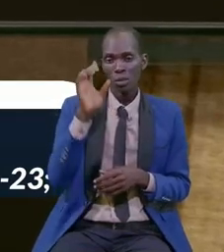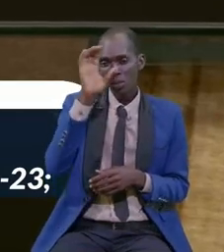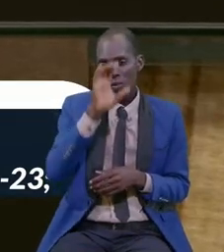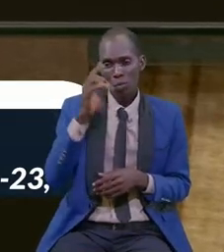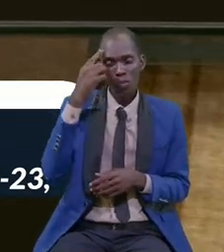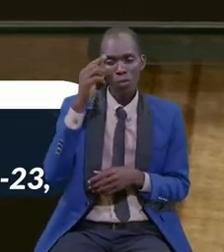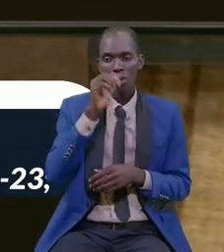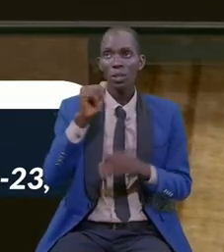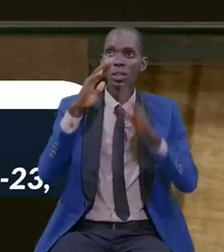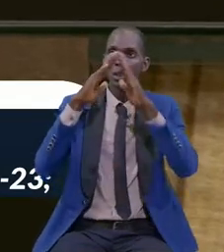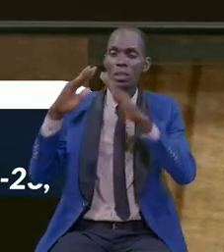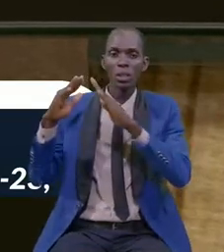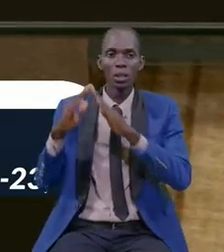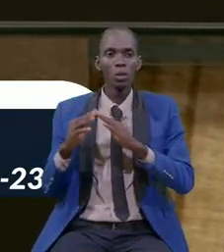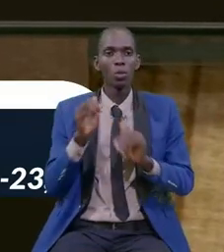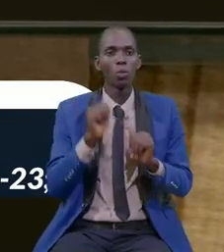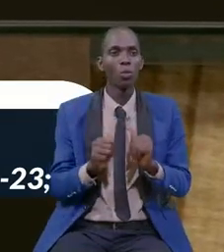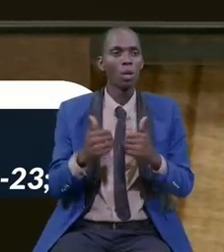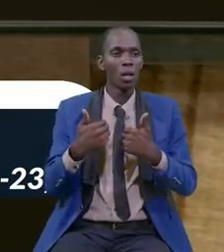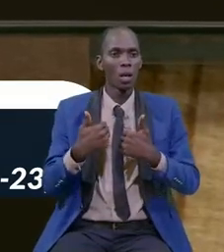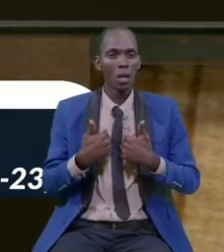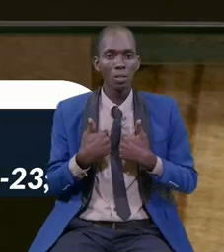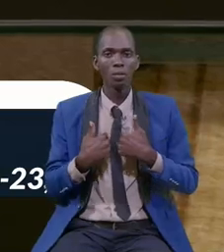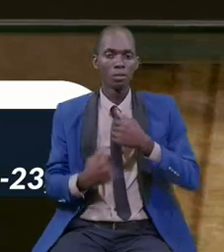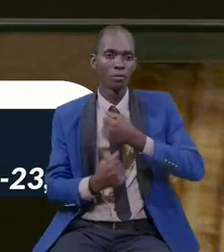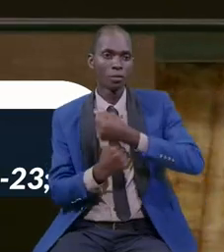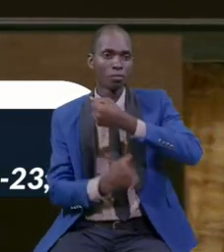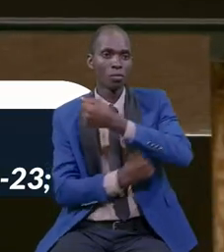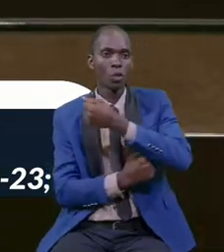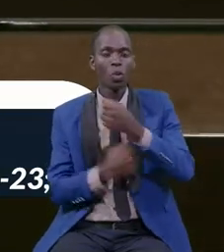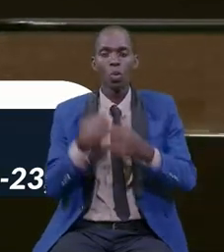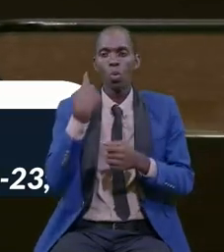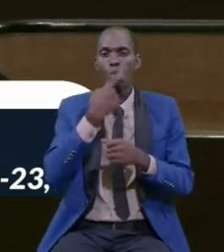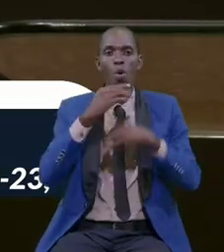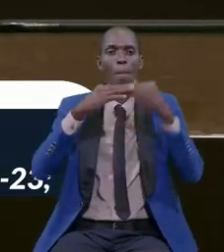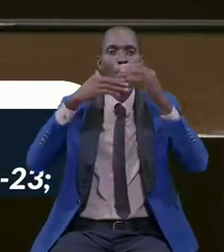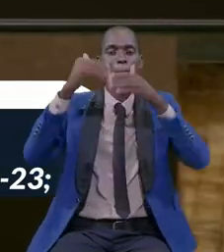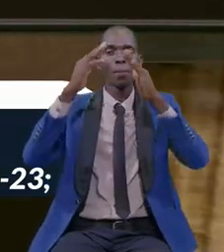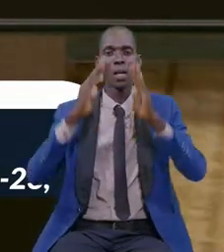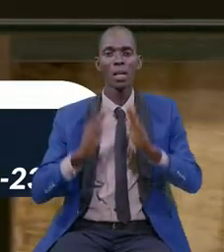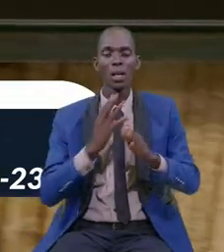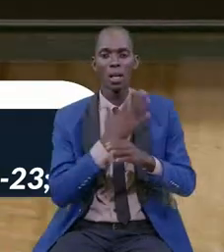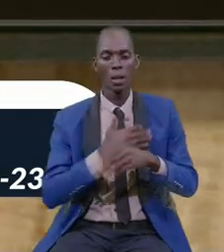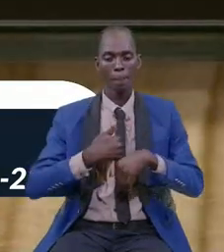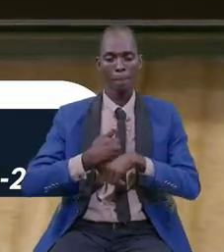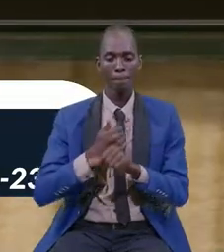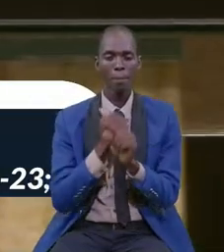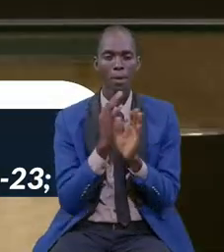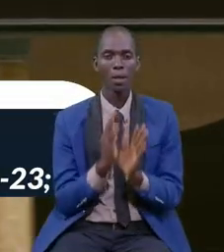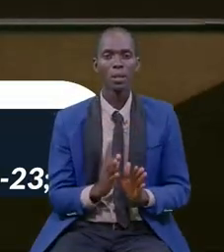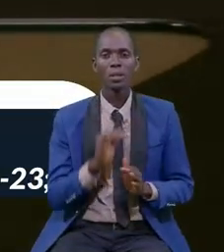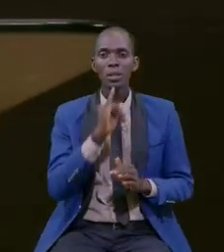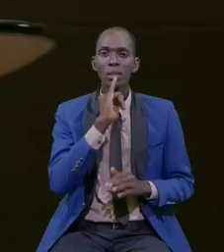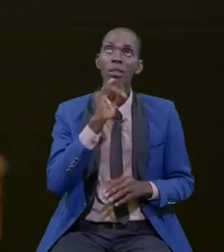qui a de solides fondements celle dont Dieu est l'architecte et le